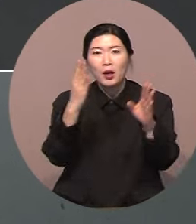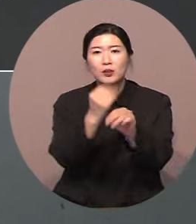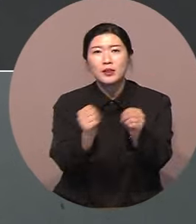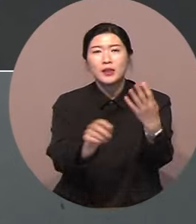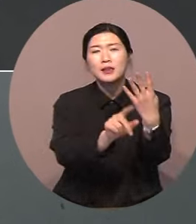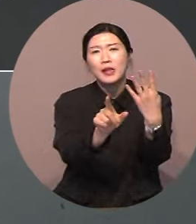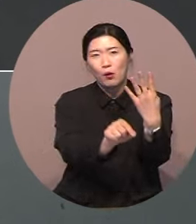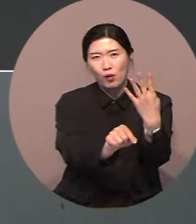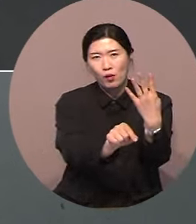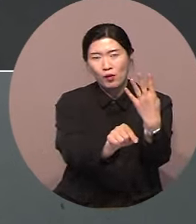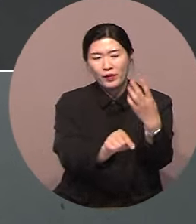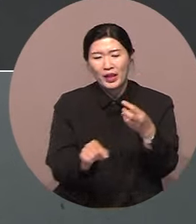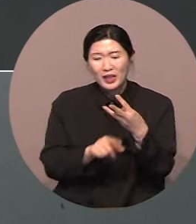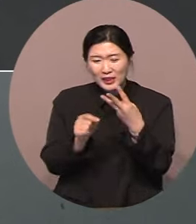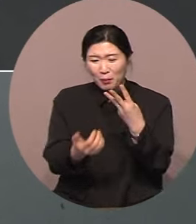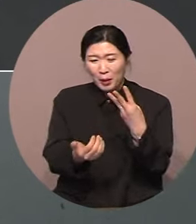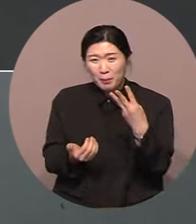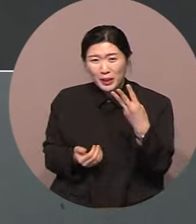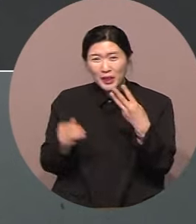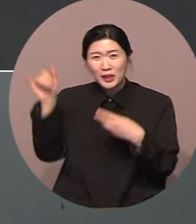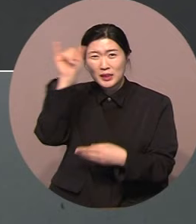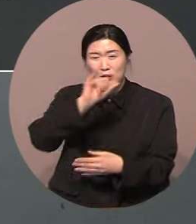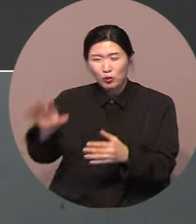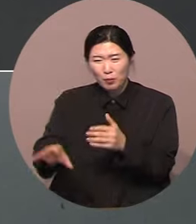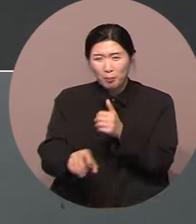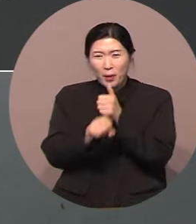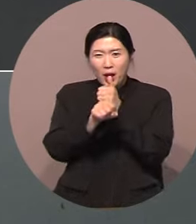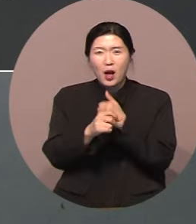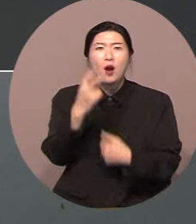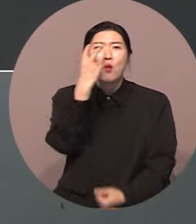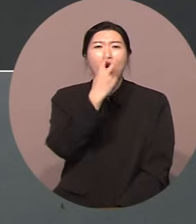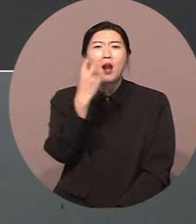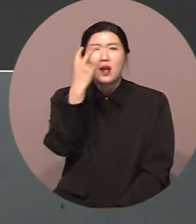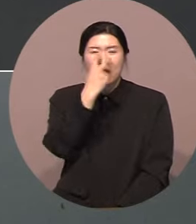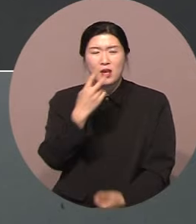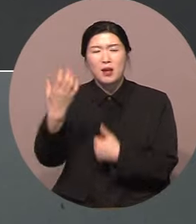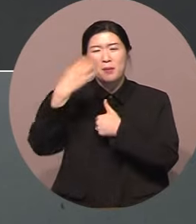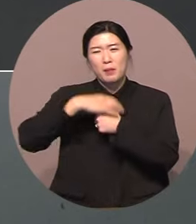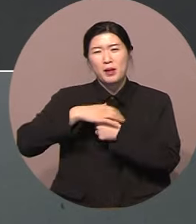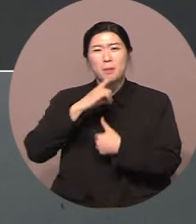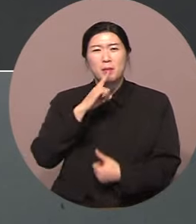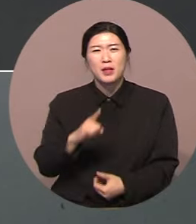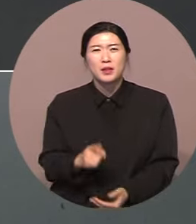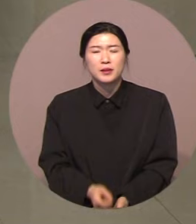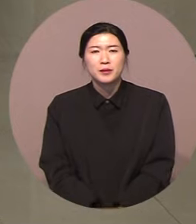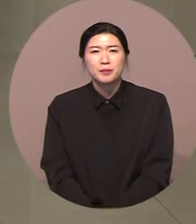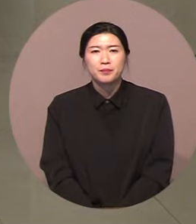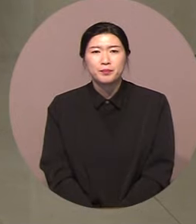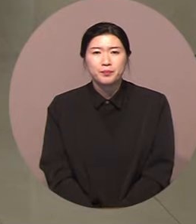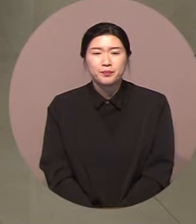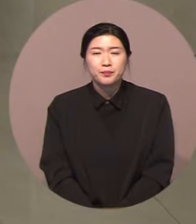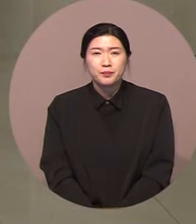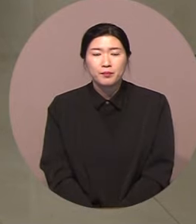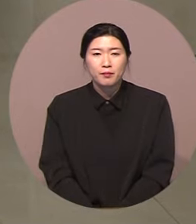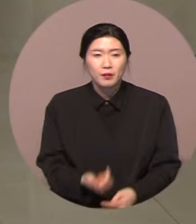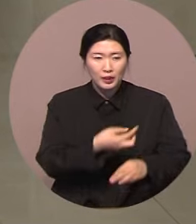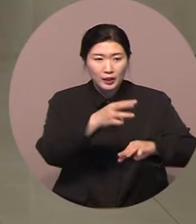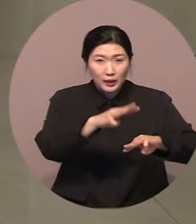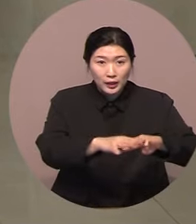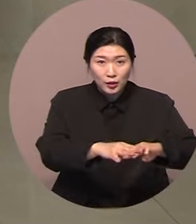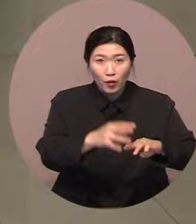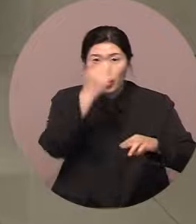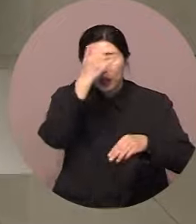다음 달부터 서울에서 전국의 응급실 이송 환자를 총괄해 관리하겠다고 밝혔습니다. 대전과 충남에